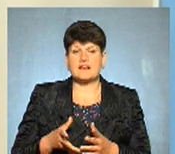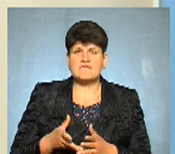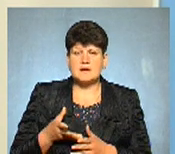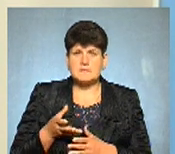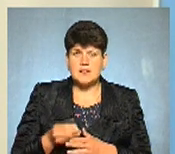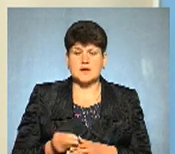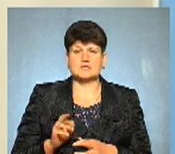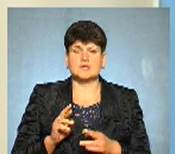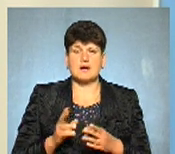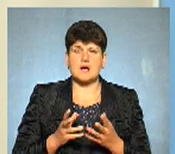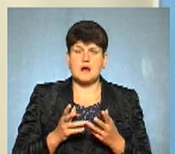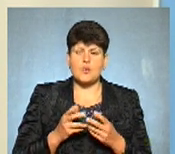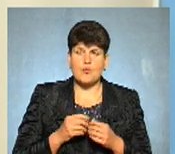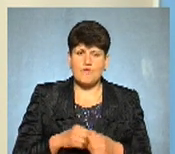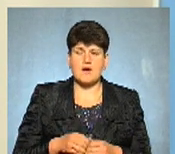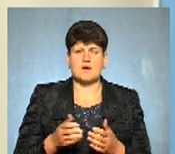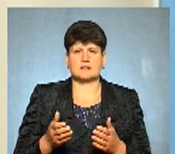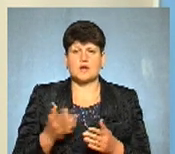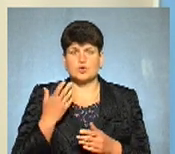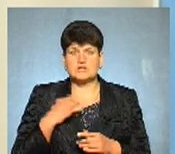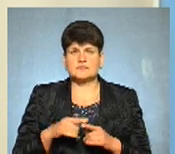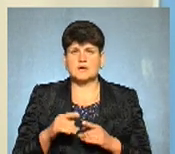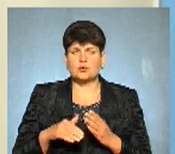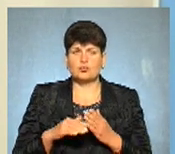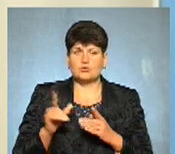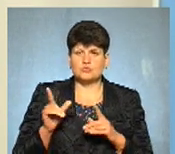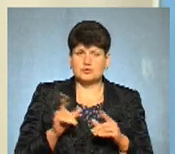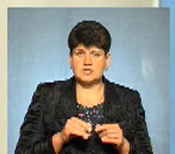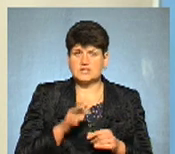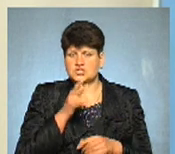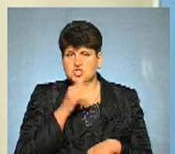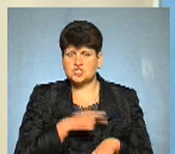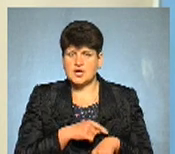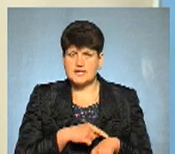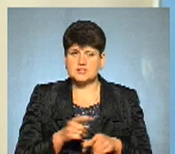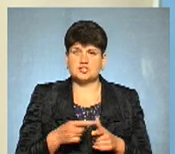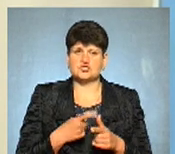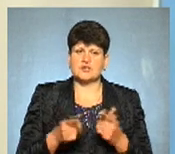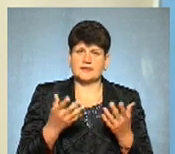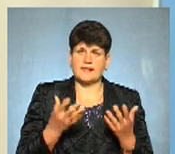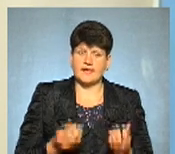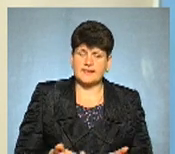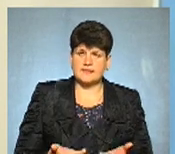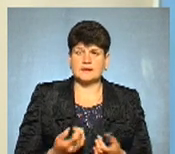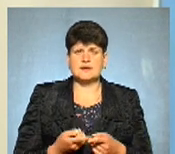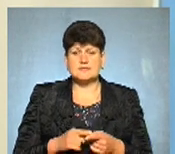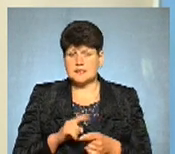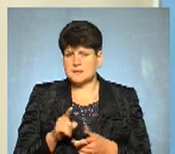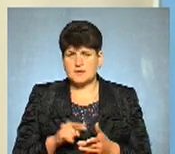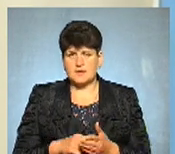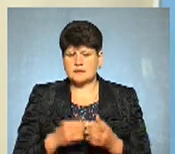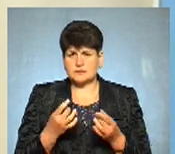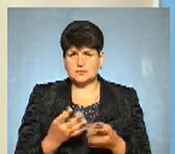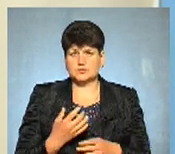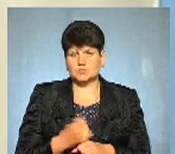як рахувати, тобто коли ж швидка допомога виїхала, рахувати час чи рахувати день. Ну, тобто ці питання, це є робочі питання, які